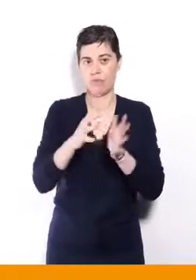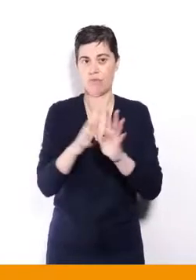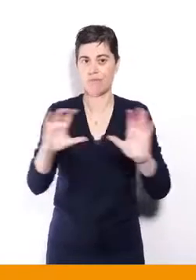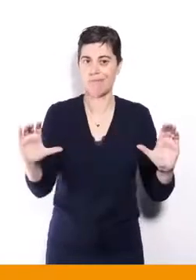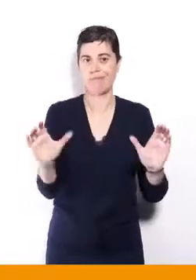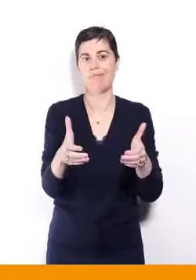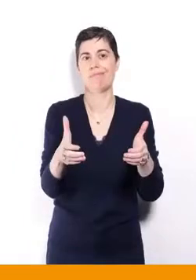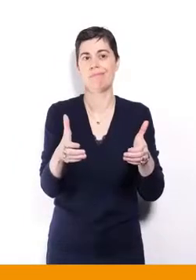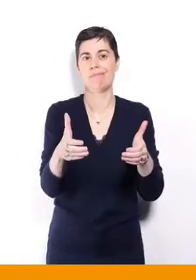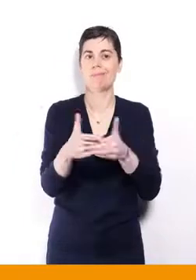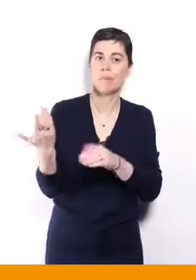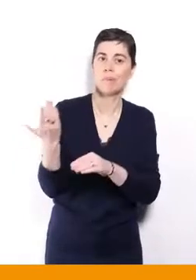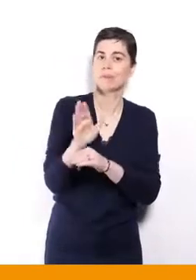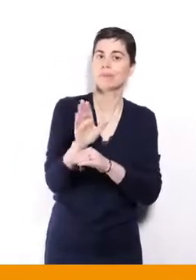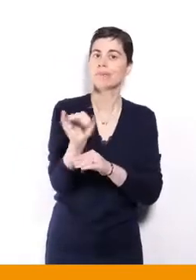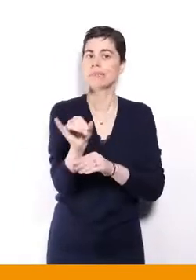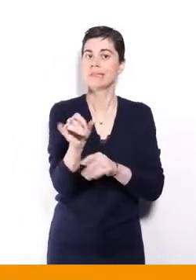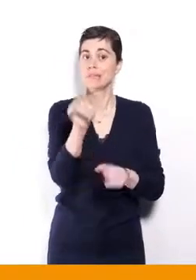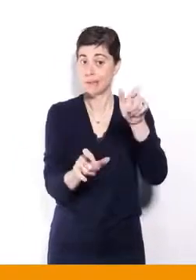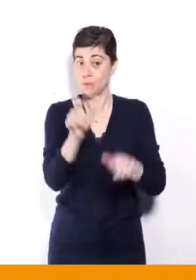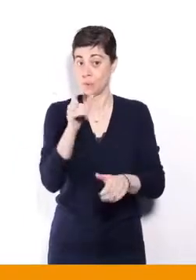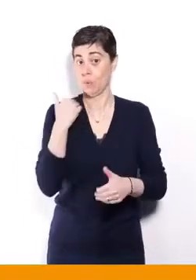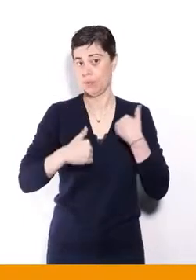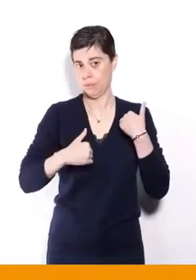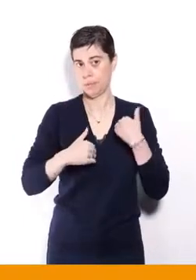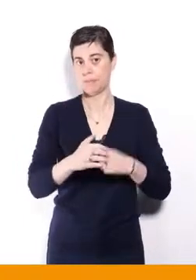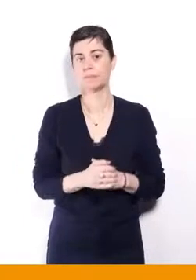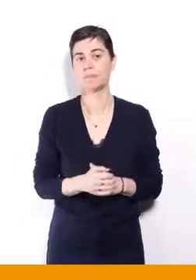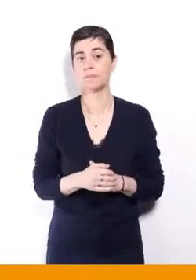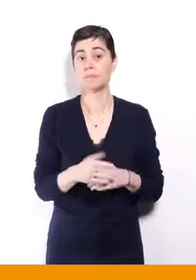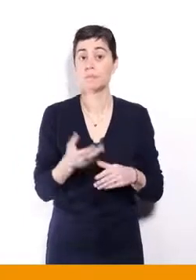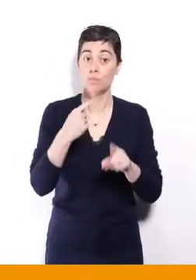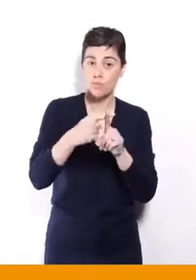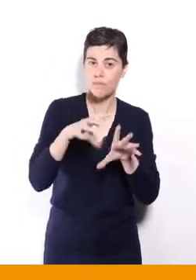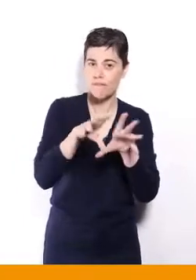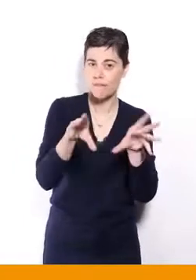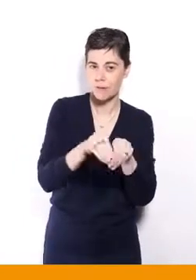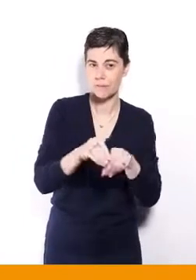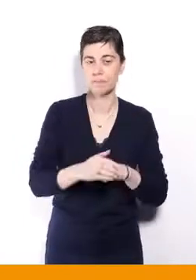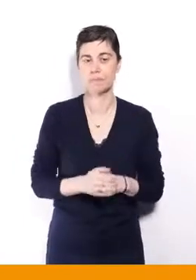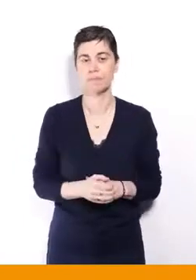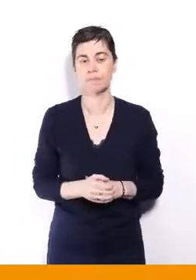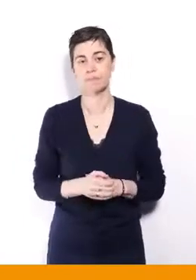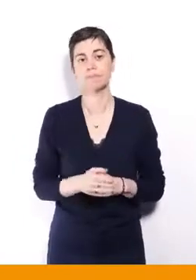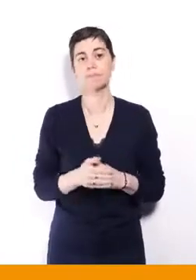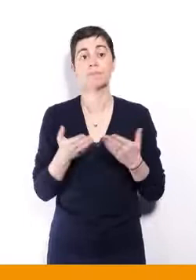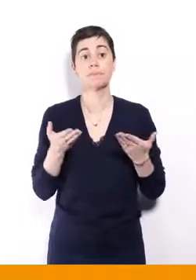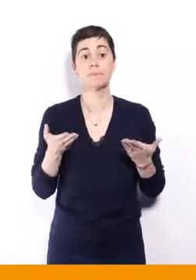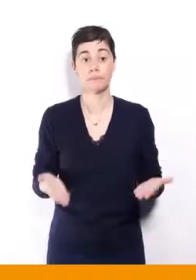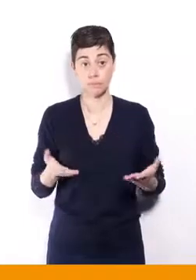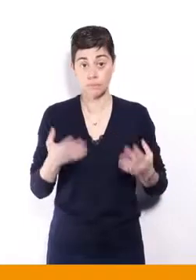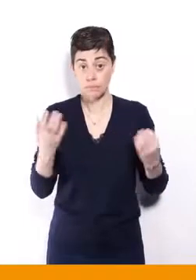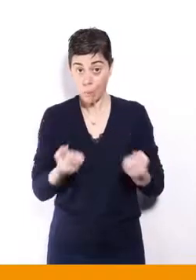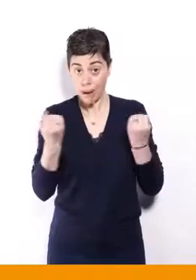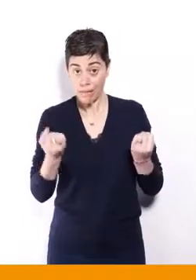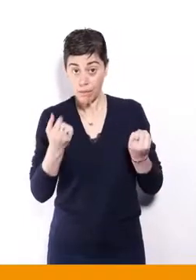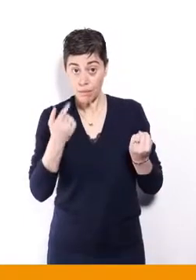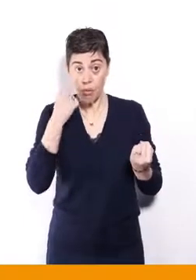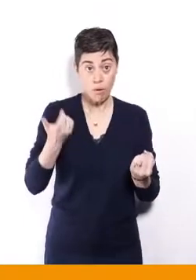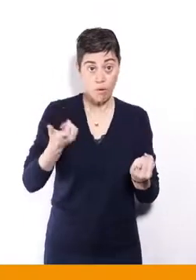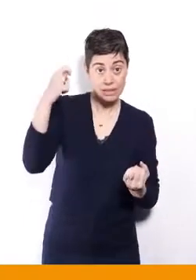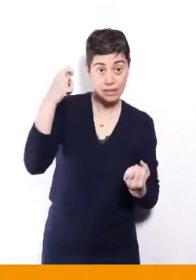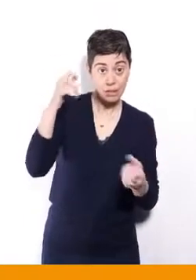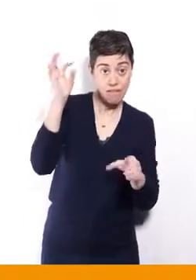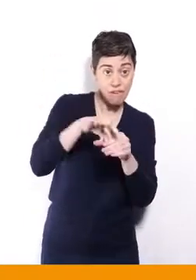associations représentant les personnes handicapées et leurs familles. Et dans le cadre de cette campagne électorale, il nous a